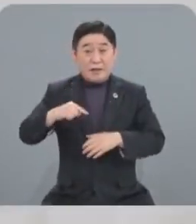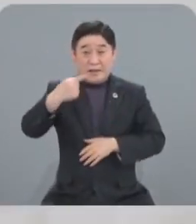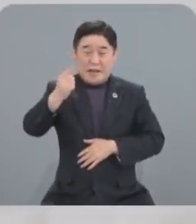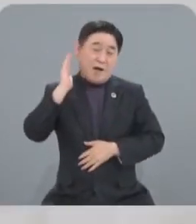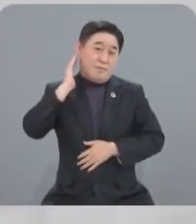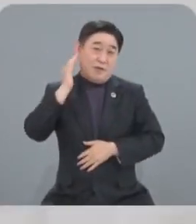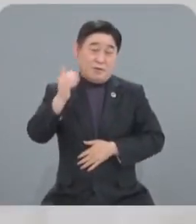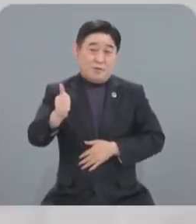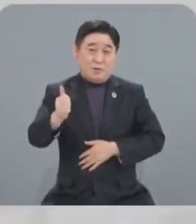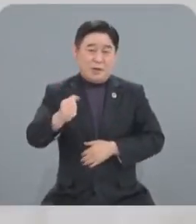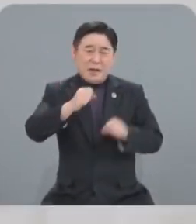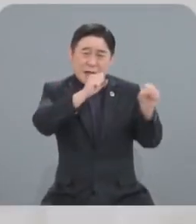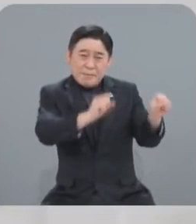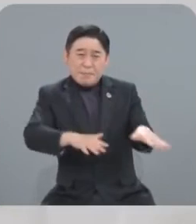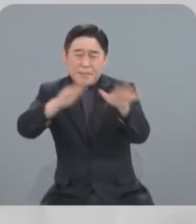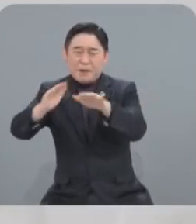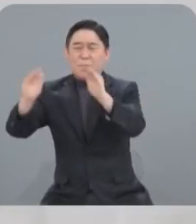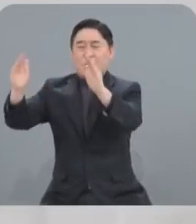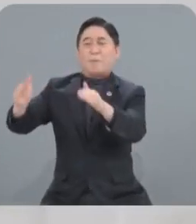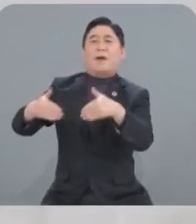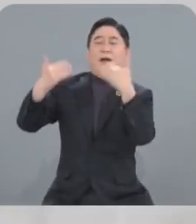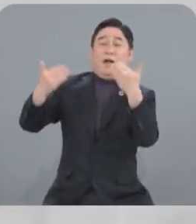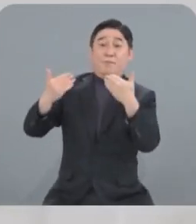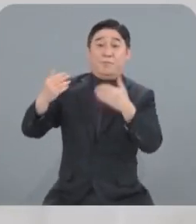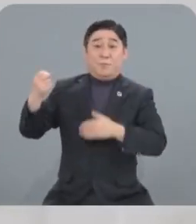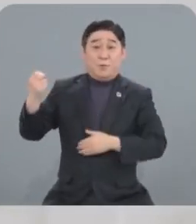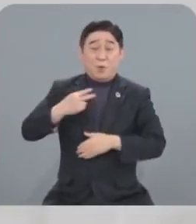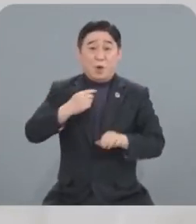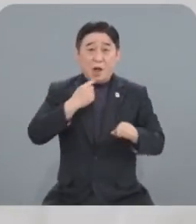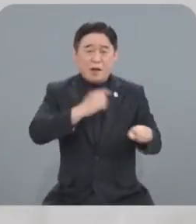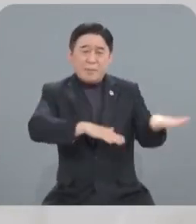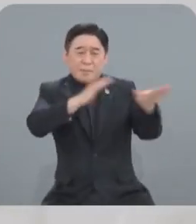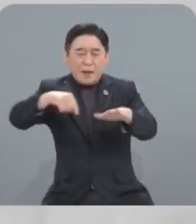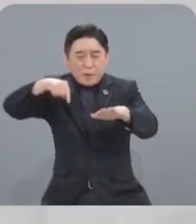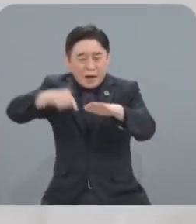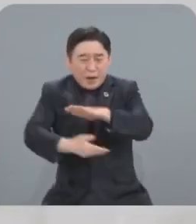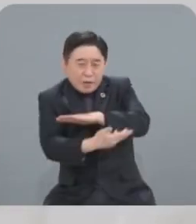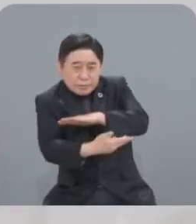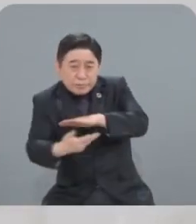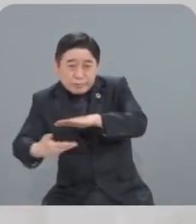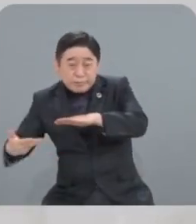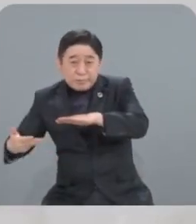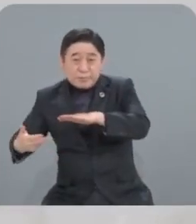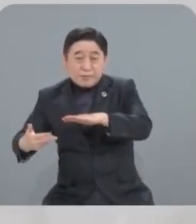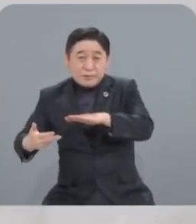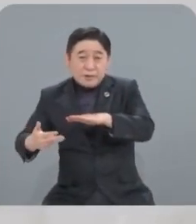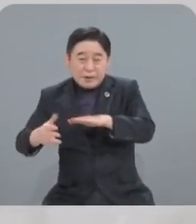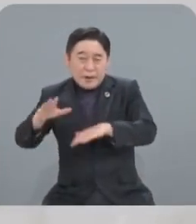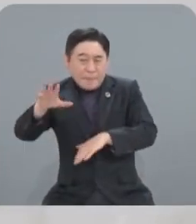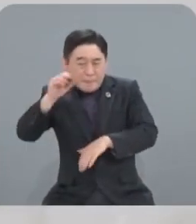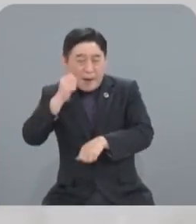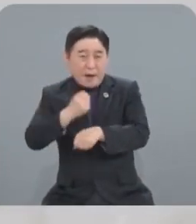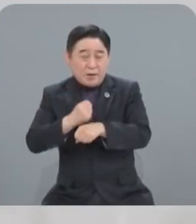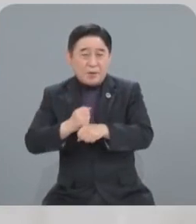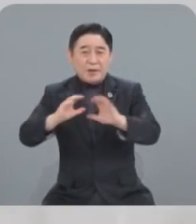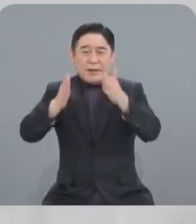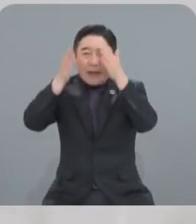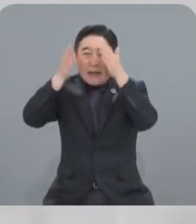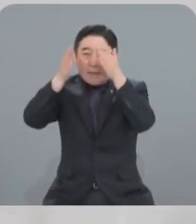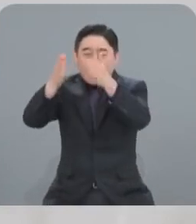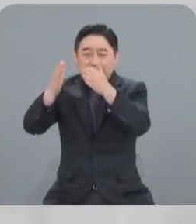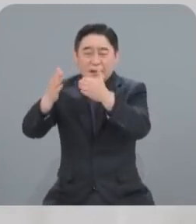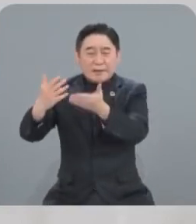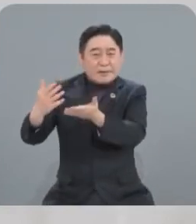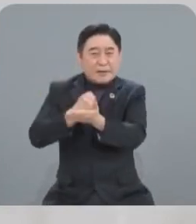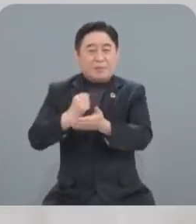대통령은 파도와 바람 뿐만 아니라 파도 밑에서 흐르는 존 6가지 있고 나라 2 방향키를